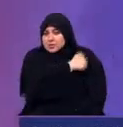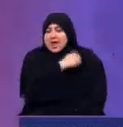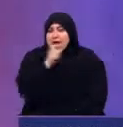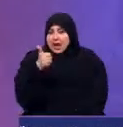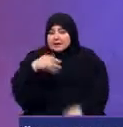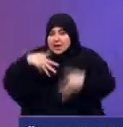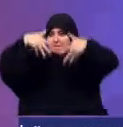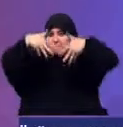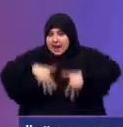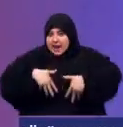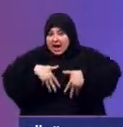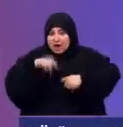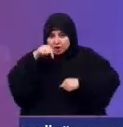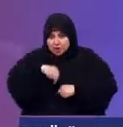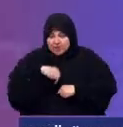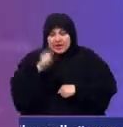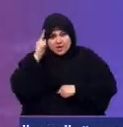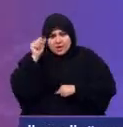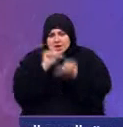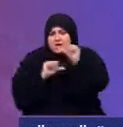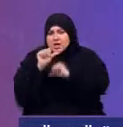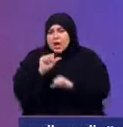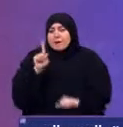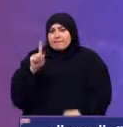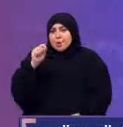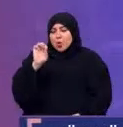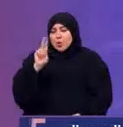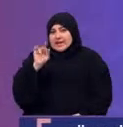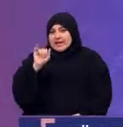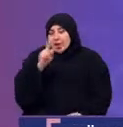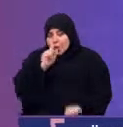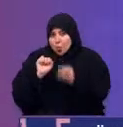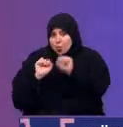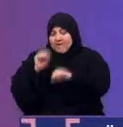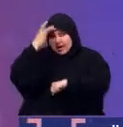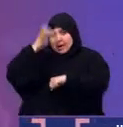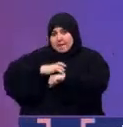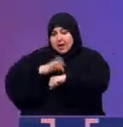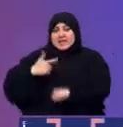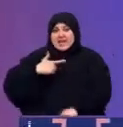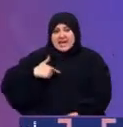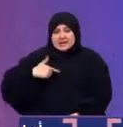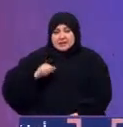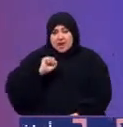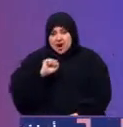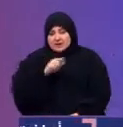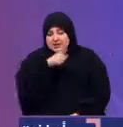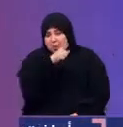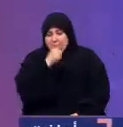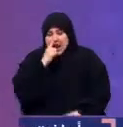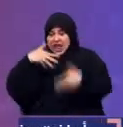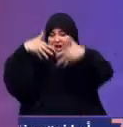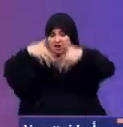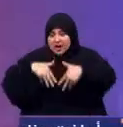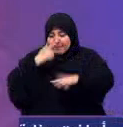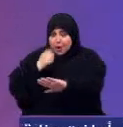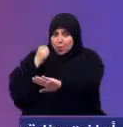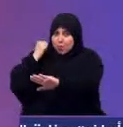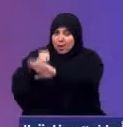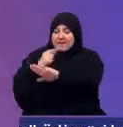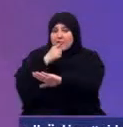المناعة على إنتاج البروتينات التي تكافح المرض والمعروفة باسم الضاد أو الأجسام المضادة.